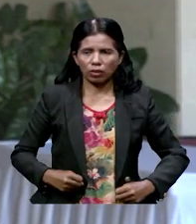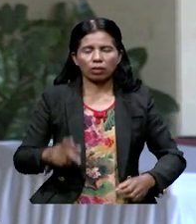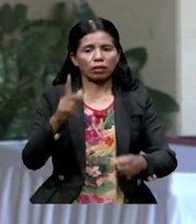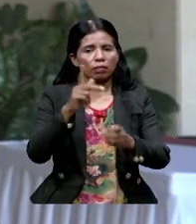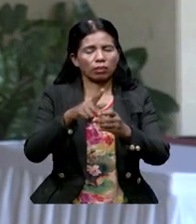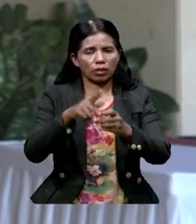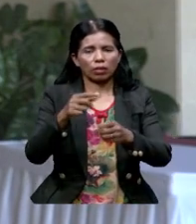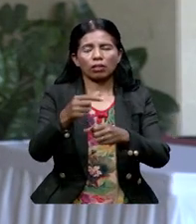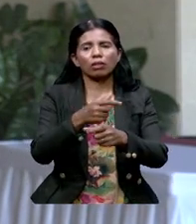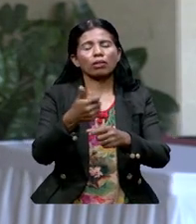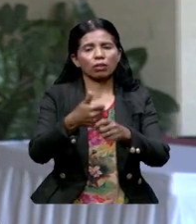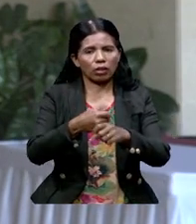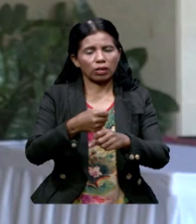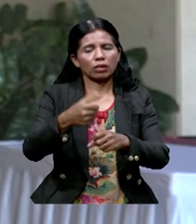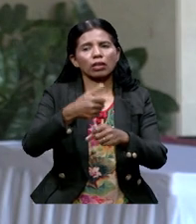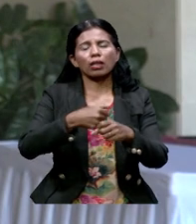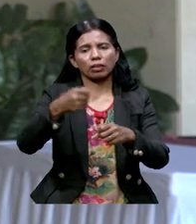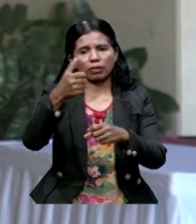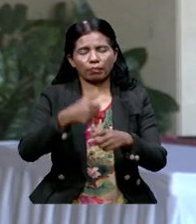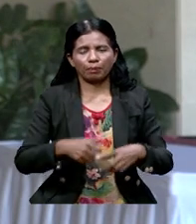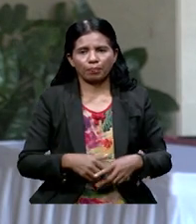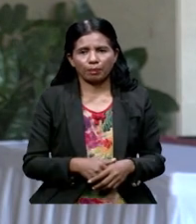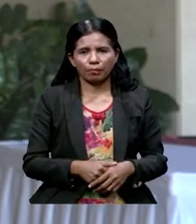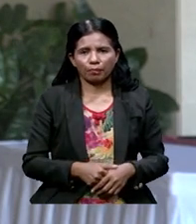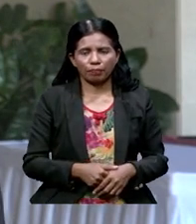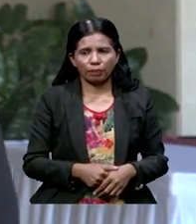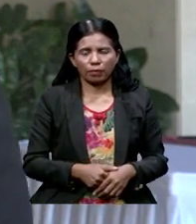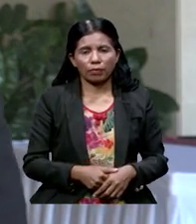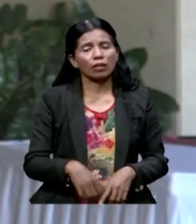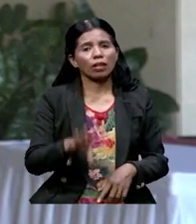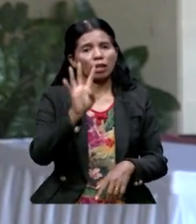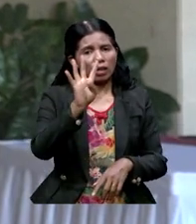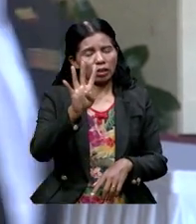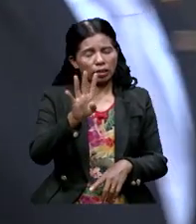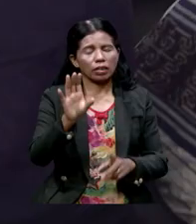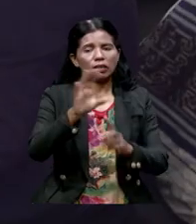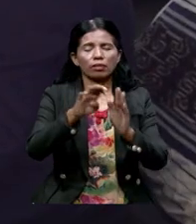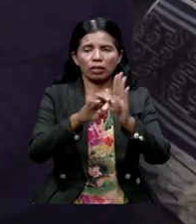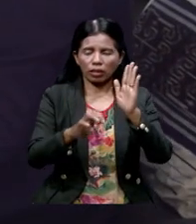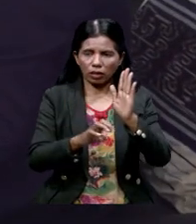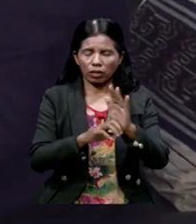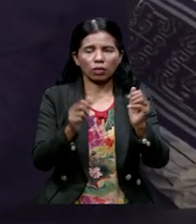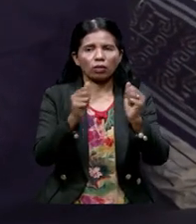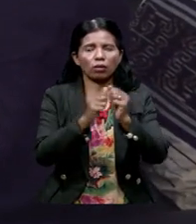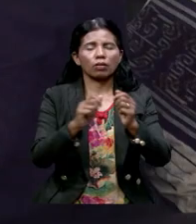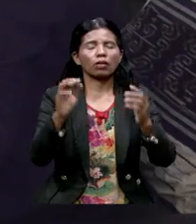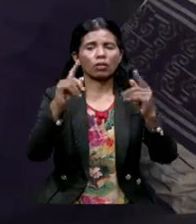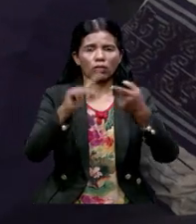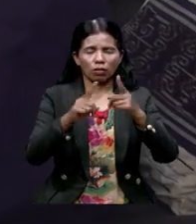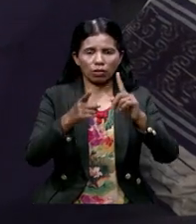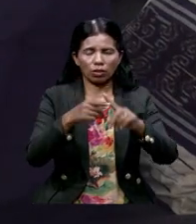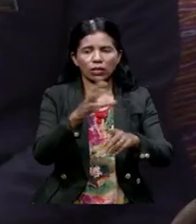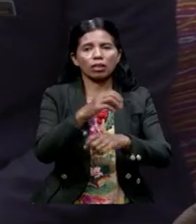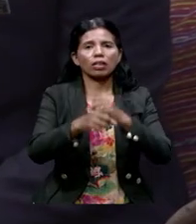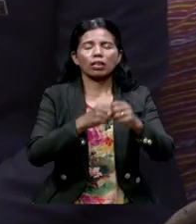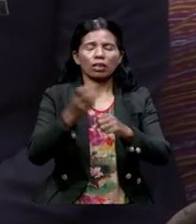kesihatan dan industri minyak dan gas. Area hat ne sefi estado diskutiona honi homologo Brunei Darussalam ia